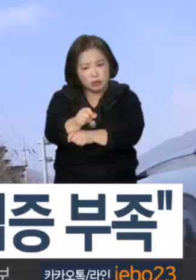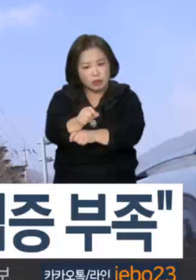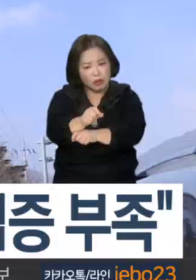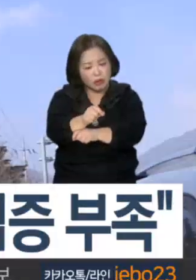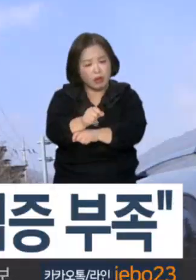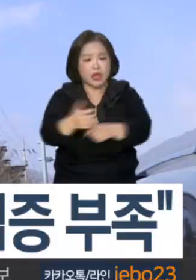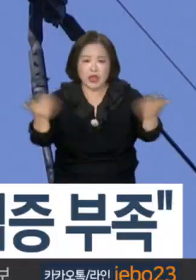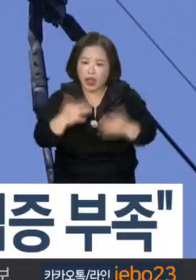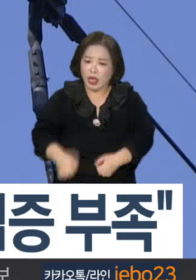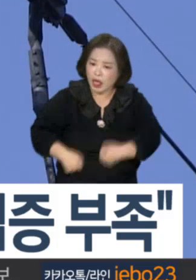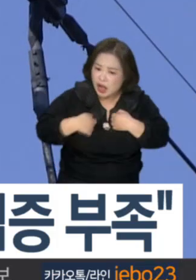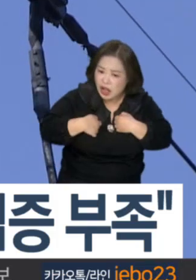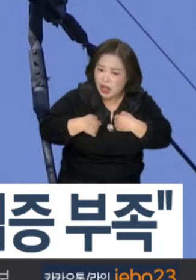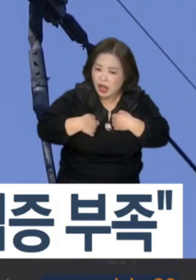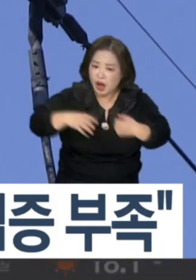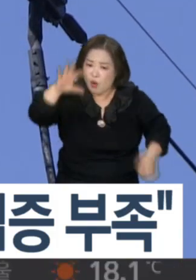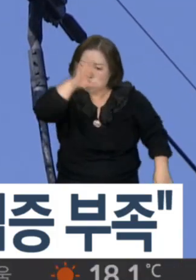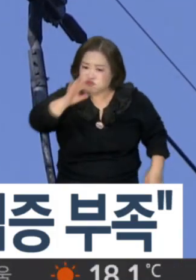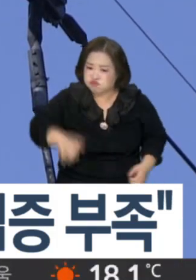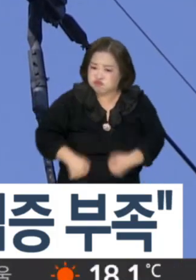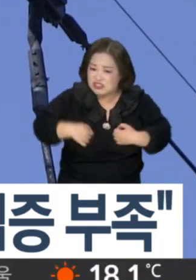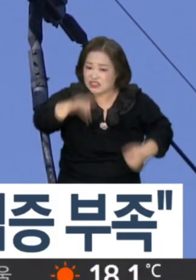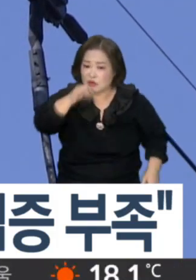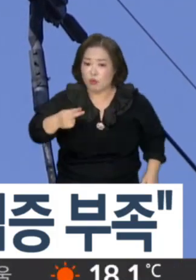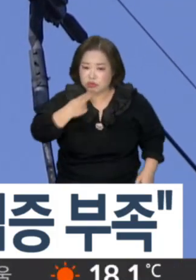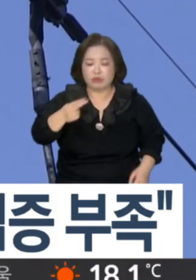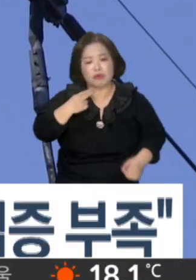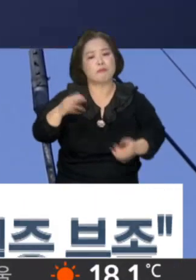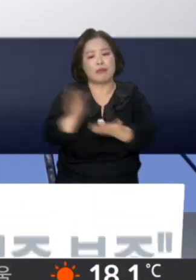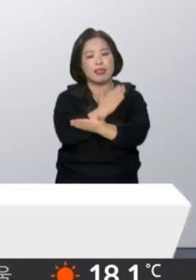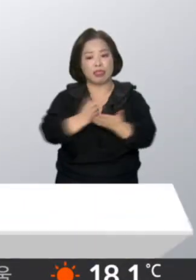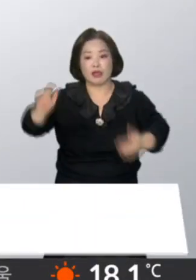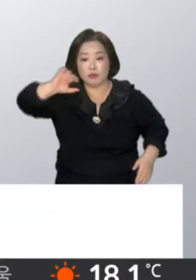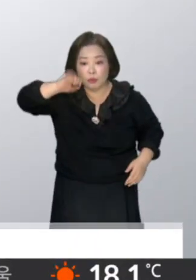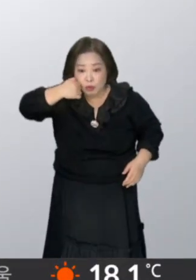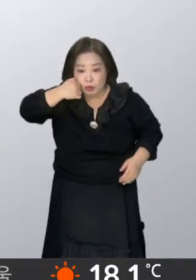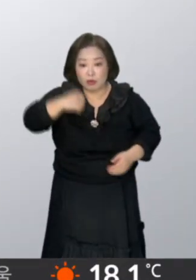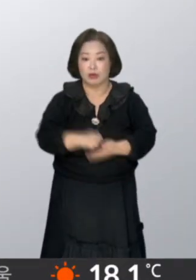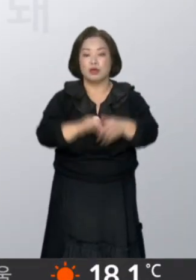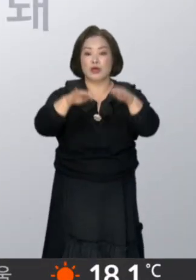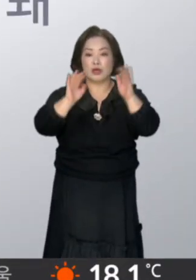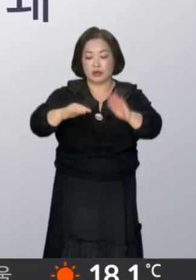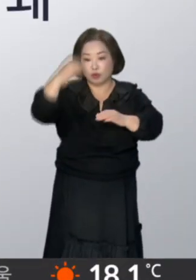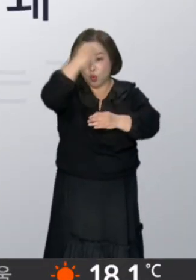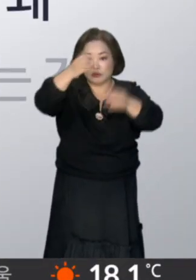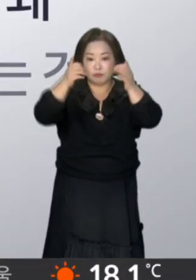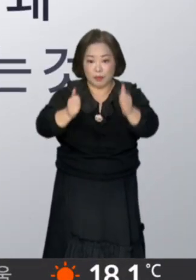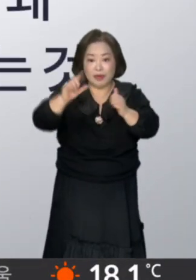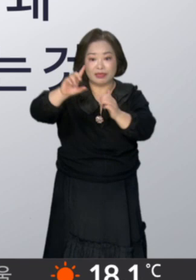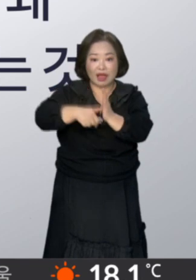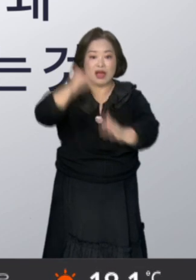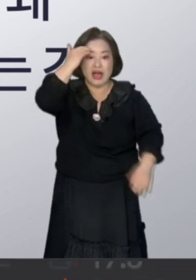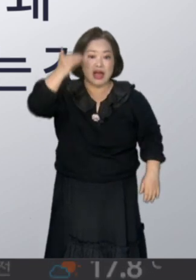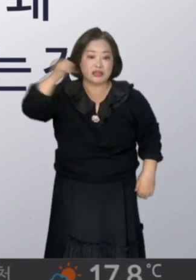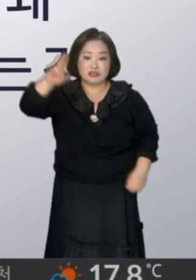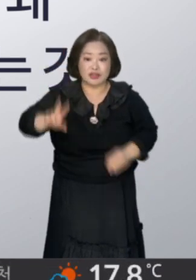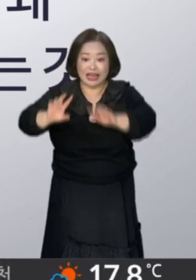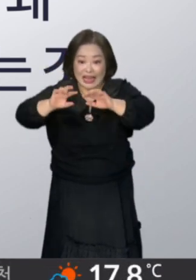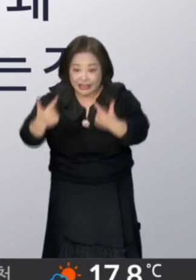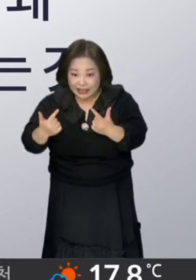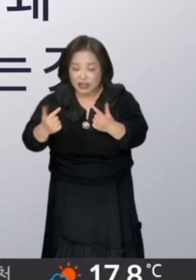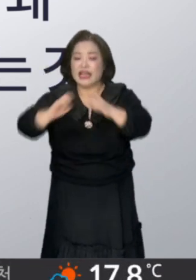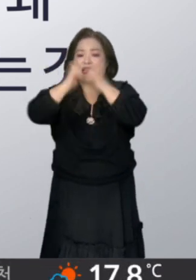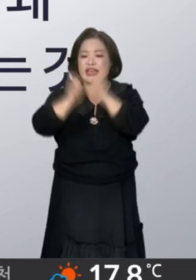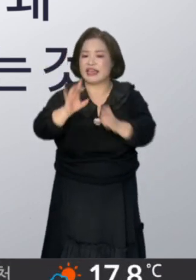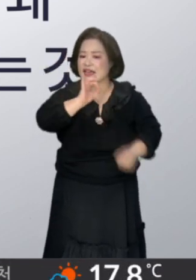입증되지 않았다며 산불 책임을 묻기는 어렵다고 판단했습니다. 특히 항소심 재판부는 한전이 아닌 구성원